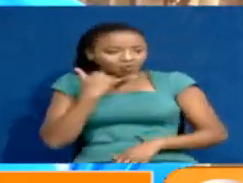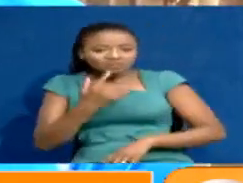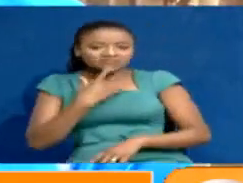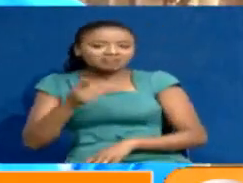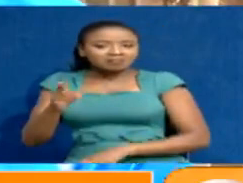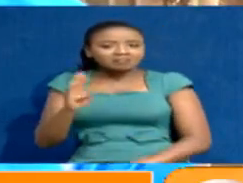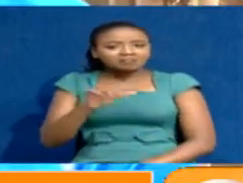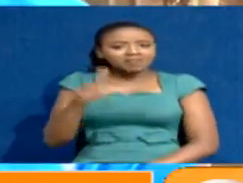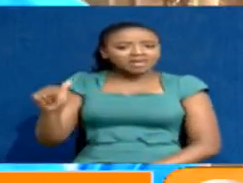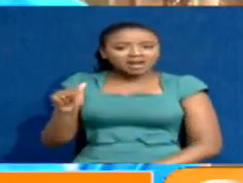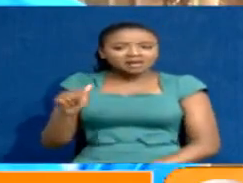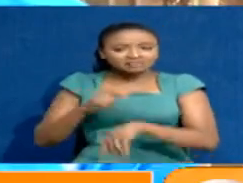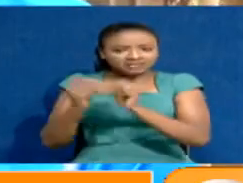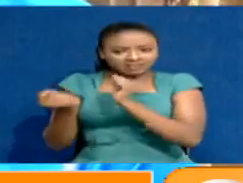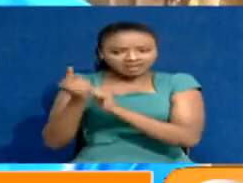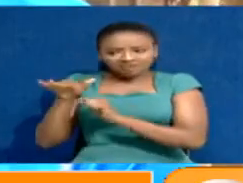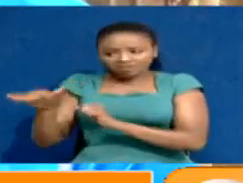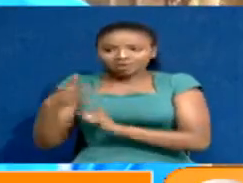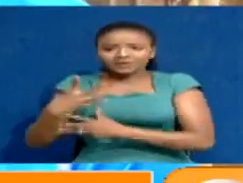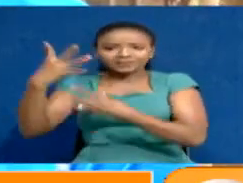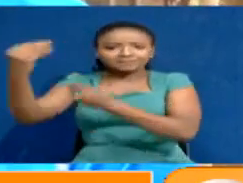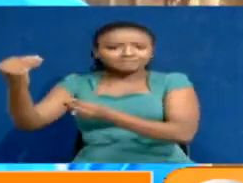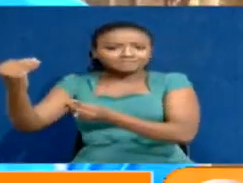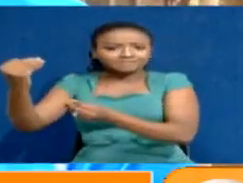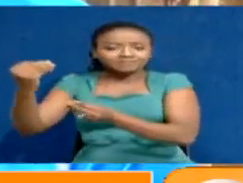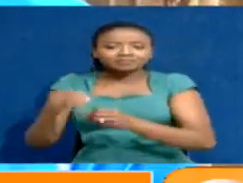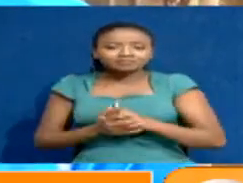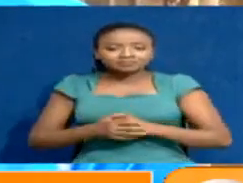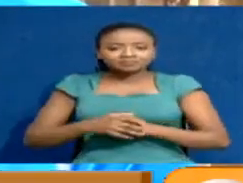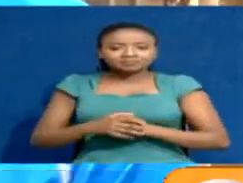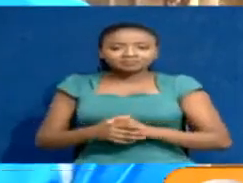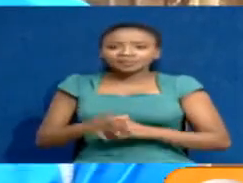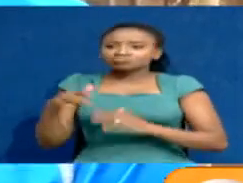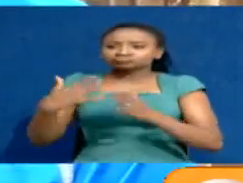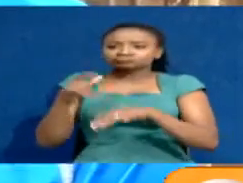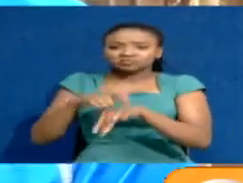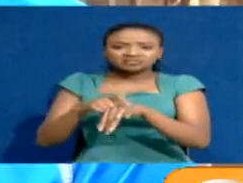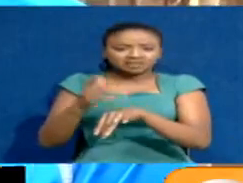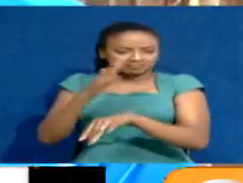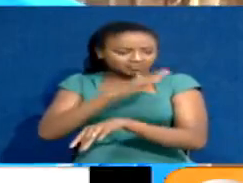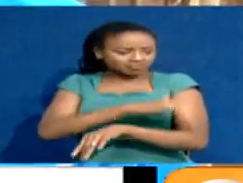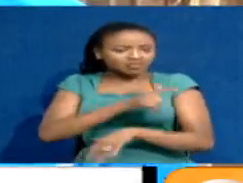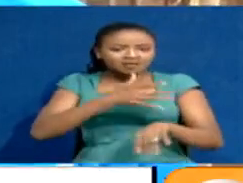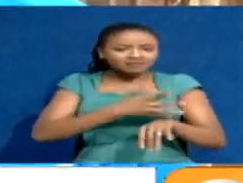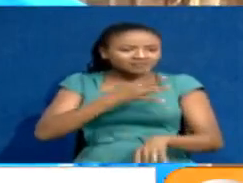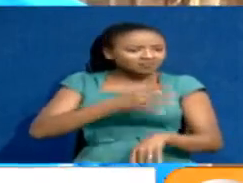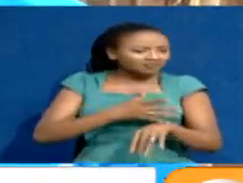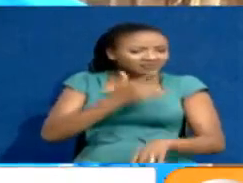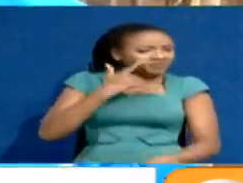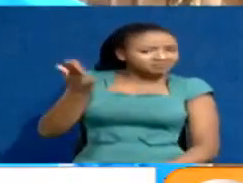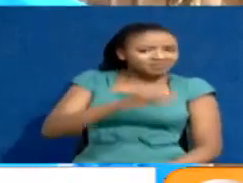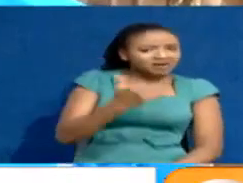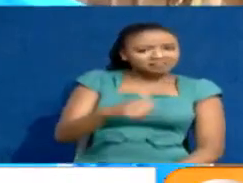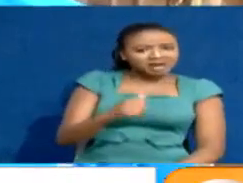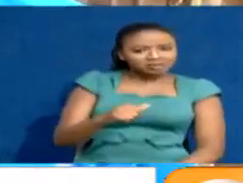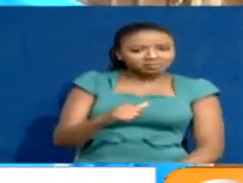11-ish in the morning, and that was around 4 or 5. They have not seen her back. And what